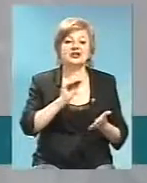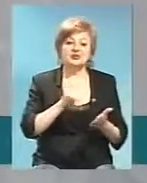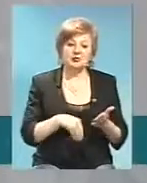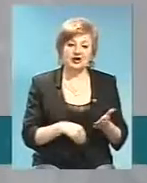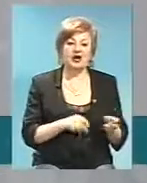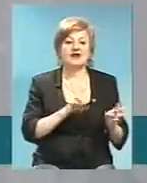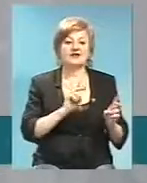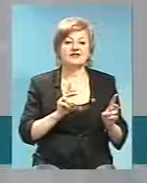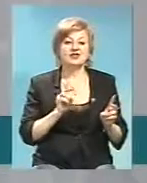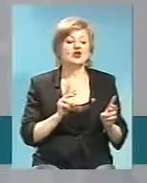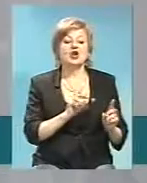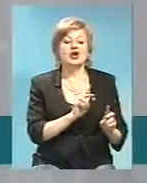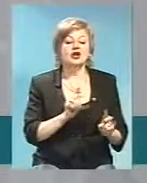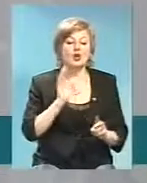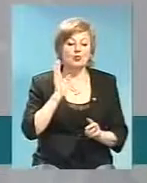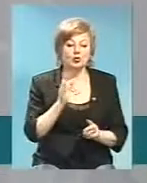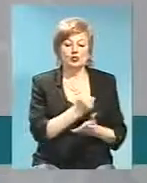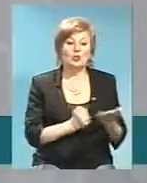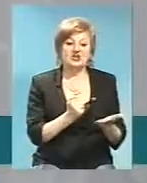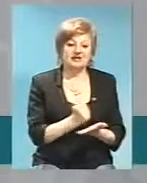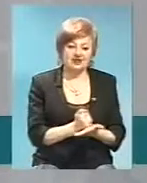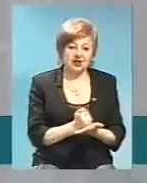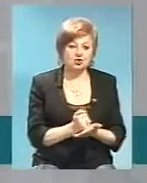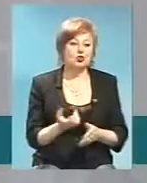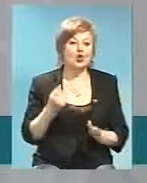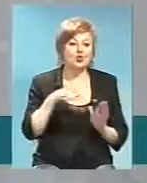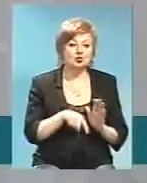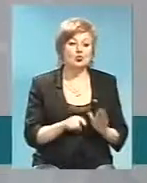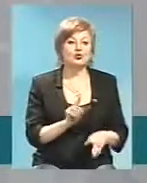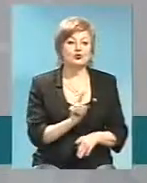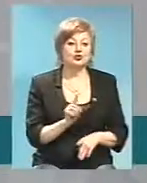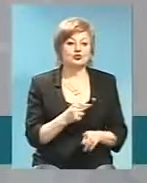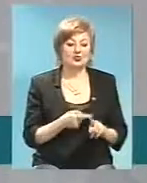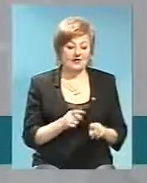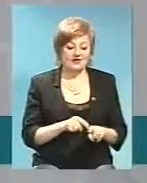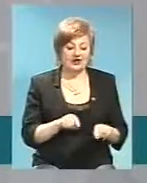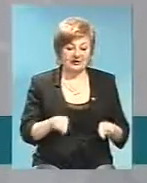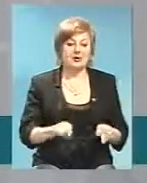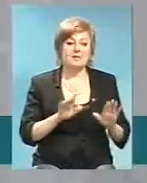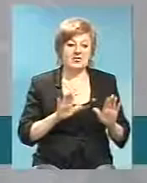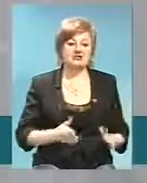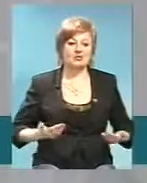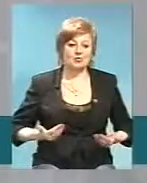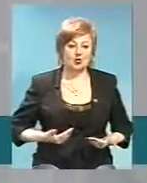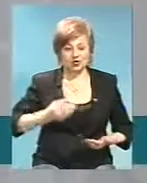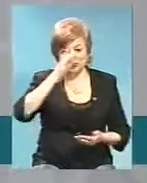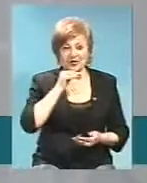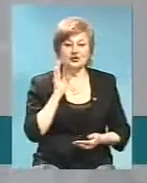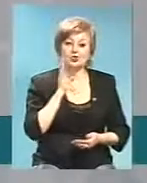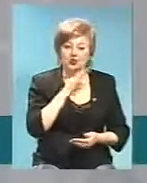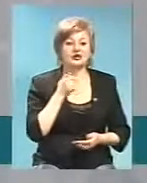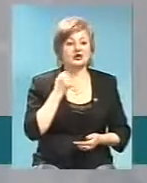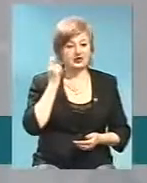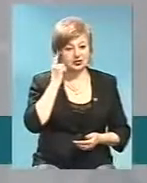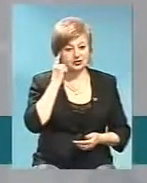яка палітра довідок буде підтверджувати про те, що саме в цьому місці проживають батьки, я думаю,